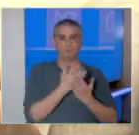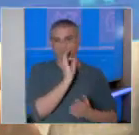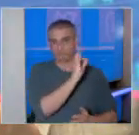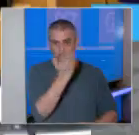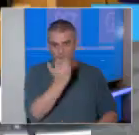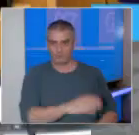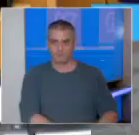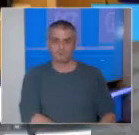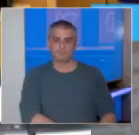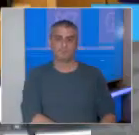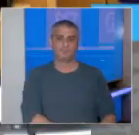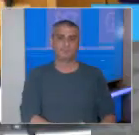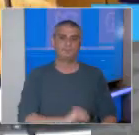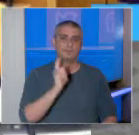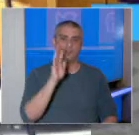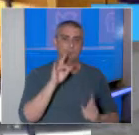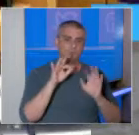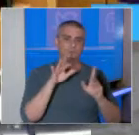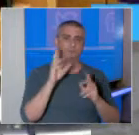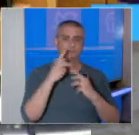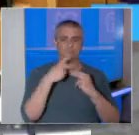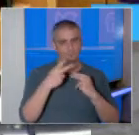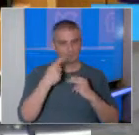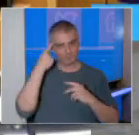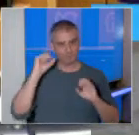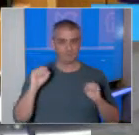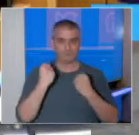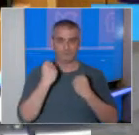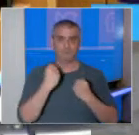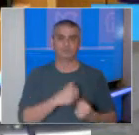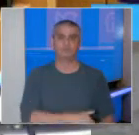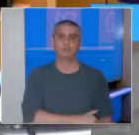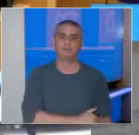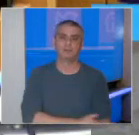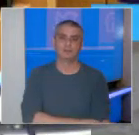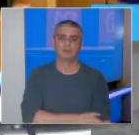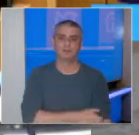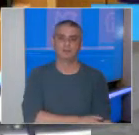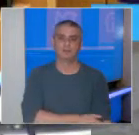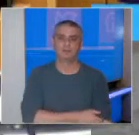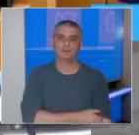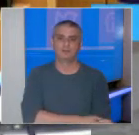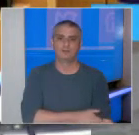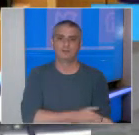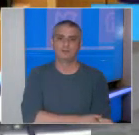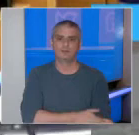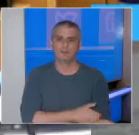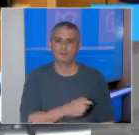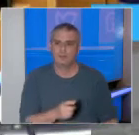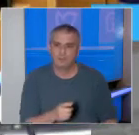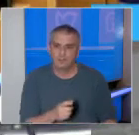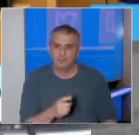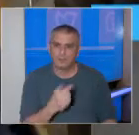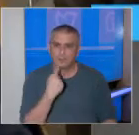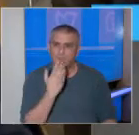הנה. 5 מיליארד, זה היה לפרויקטים, מיזמים, כמו שאומר אבשלום קור, כן, מיזמים, ראיתי שחקות כי